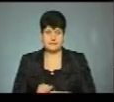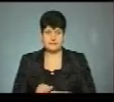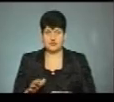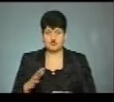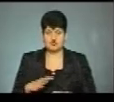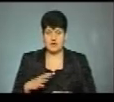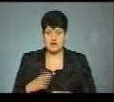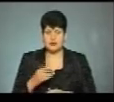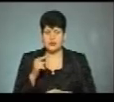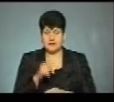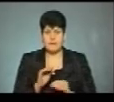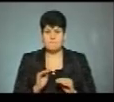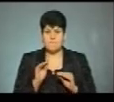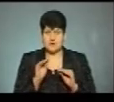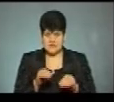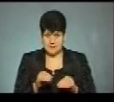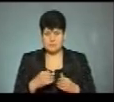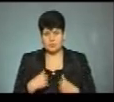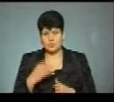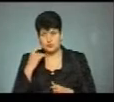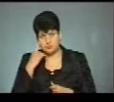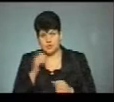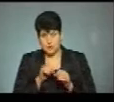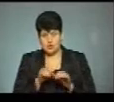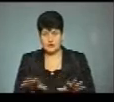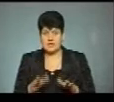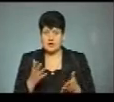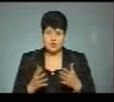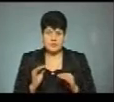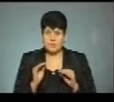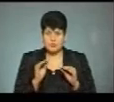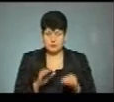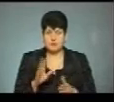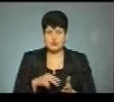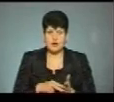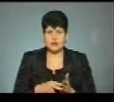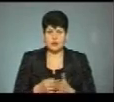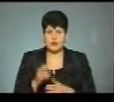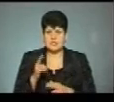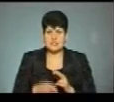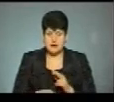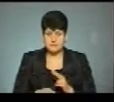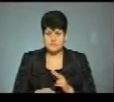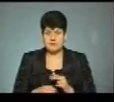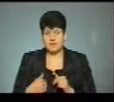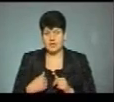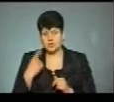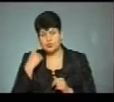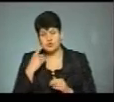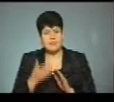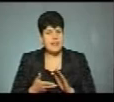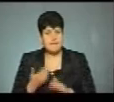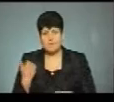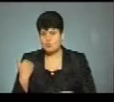Чекаємо, якщо їх там поселять, то ми будемо думалися розходитися. Але якщо їх не поселять, будемо стояти до кінця. І ми думаємо, що ми не